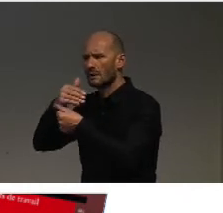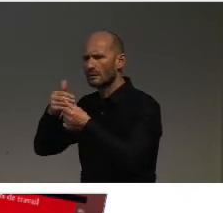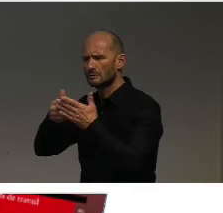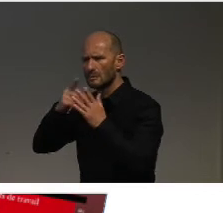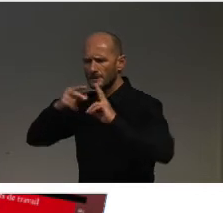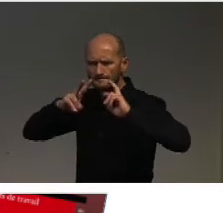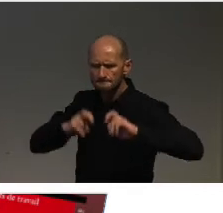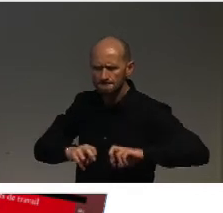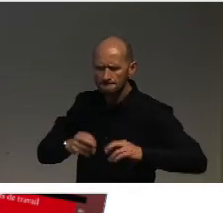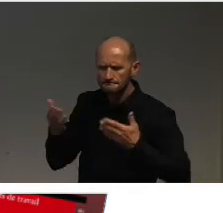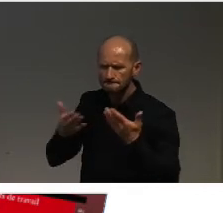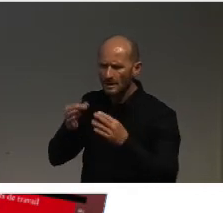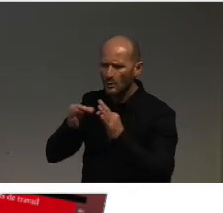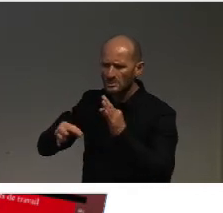qui